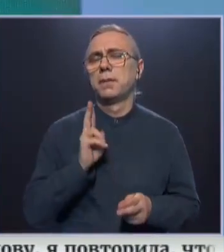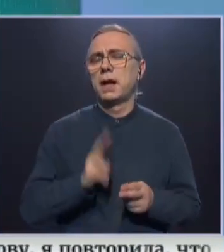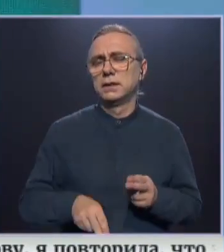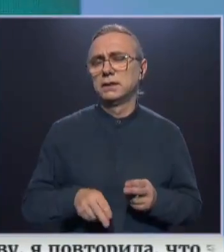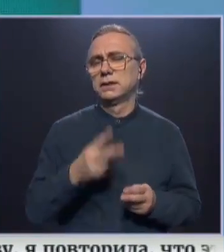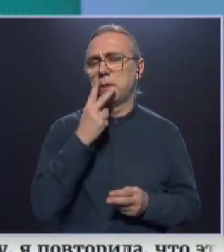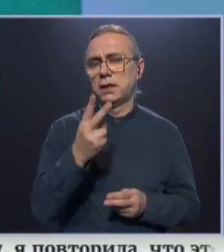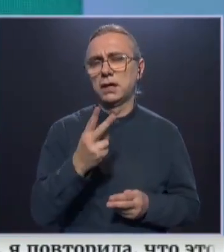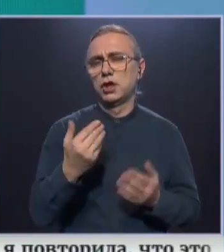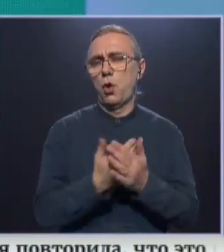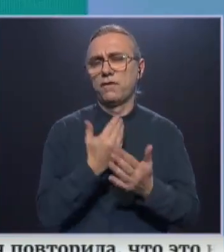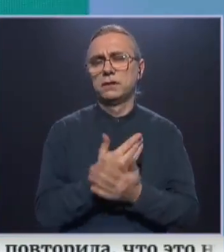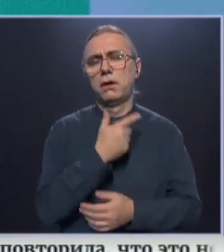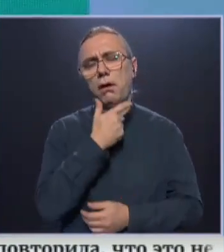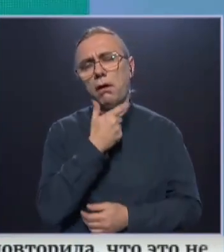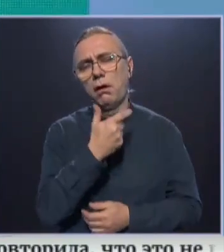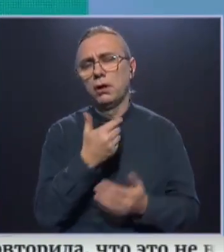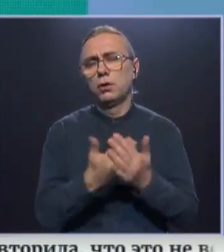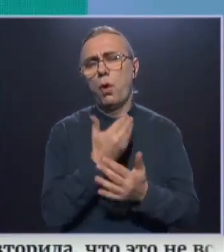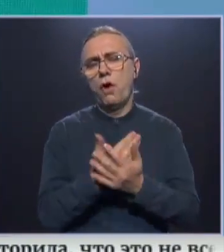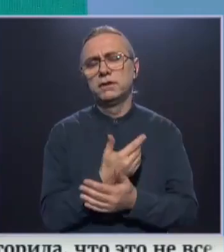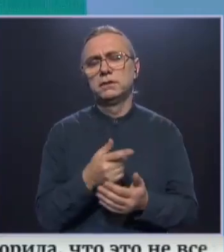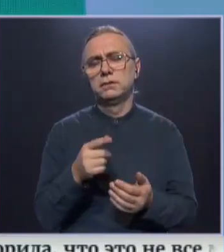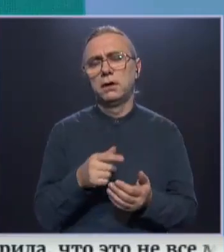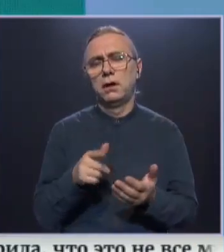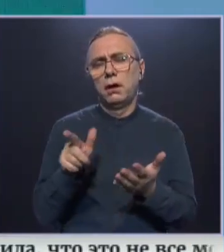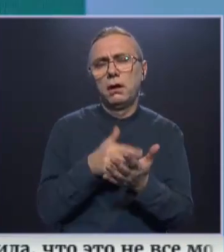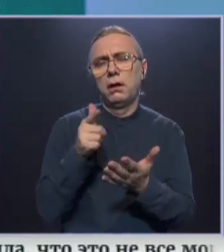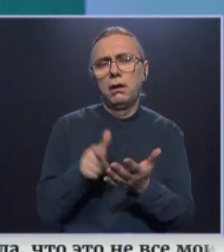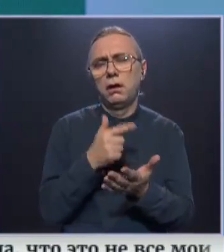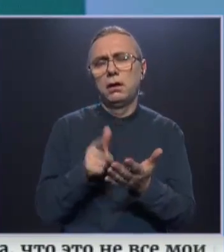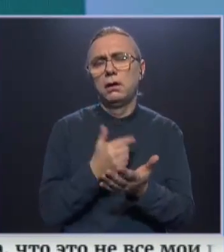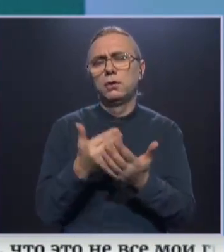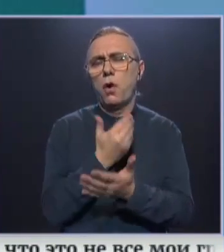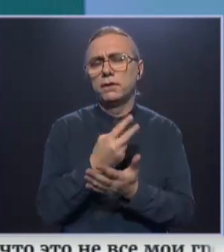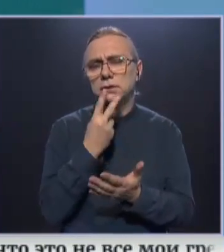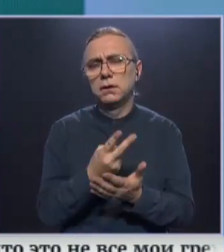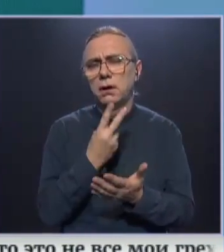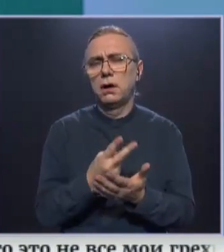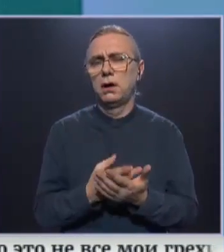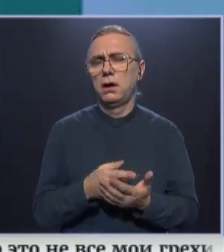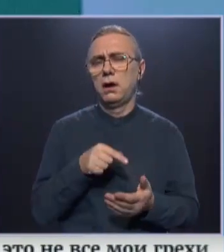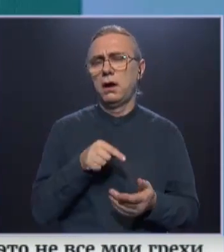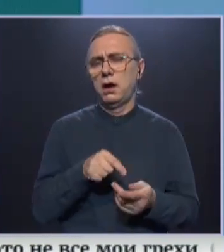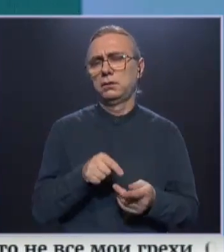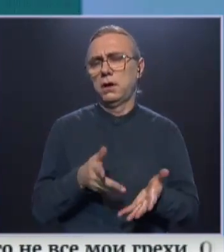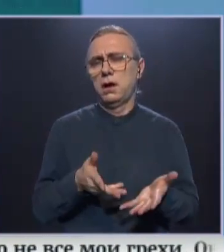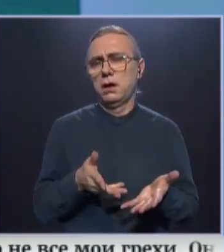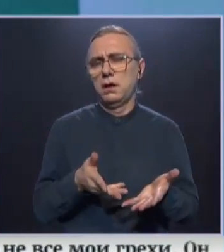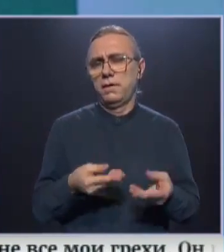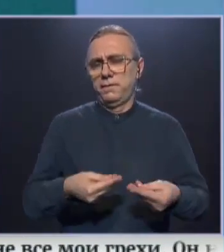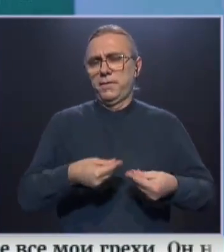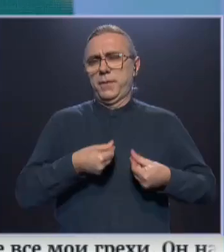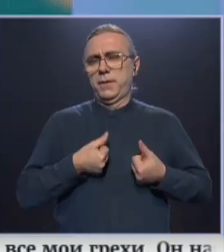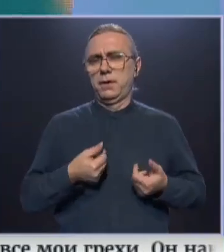новости. Новостные ленты листать, которые сеют в панику и в отропь приводят вполне здоровых, психически